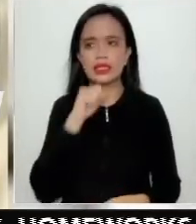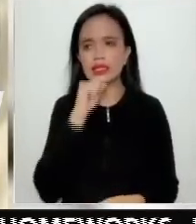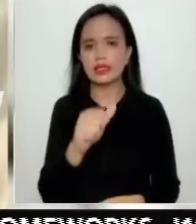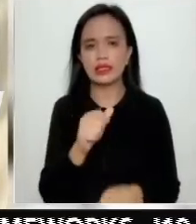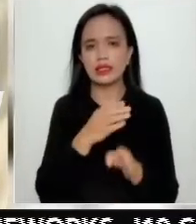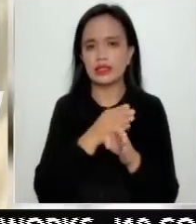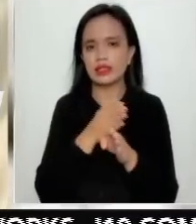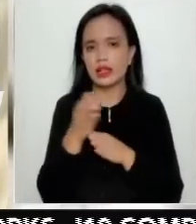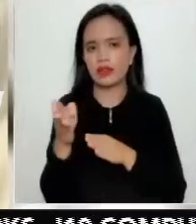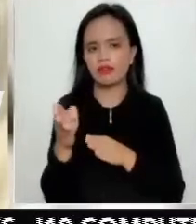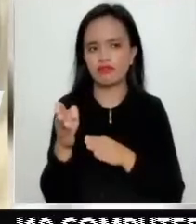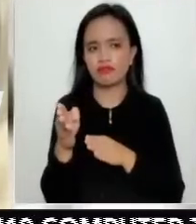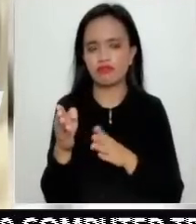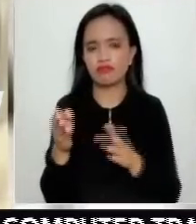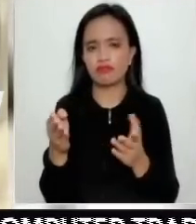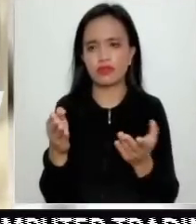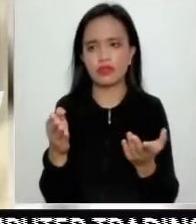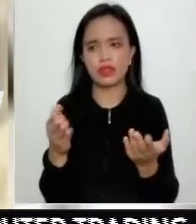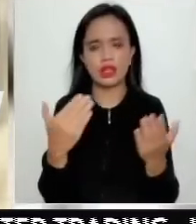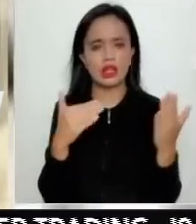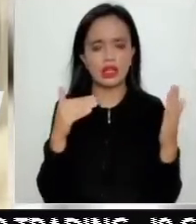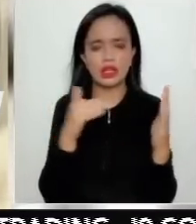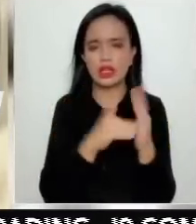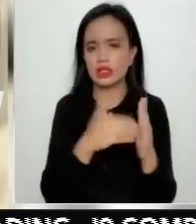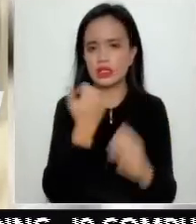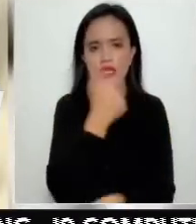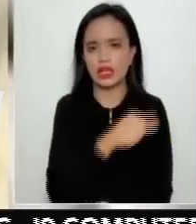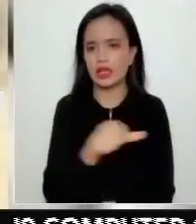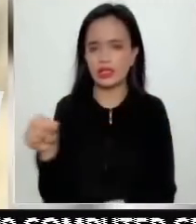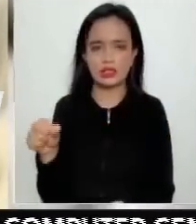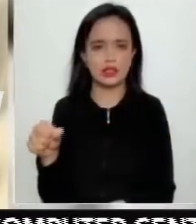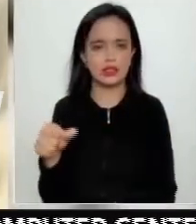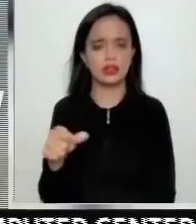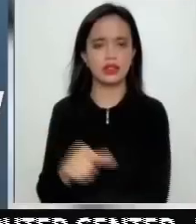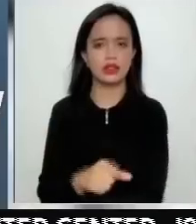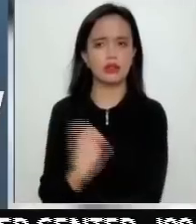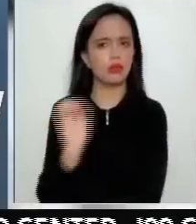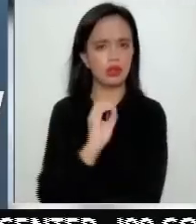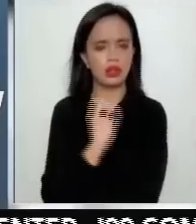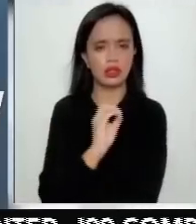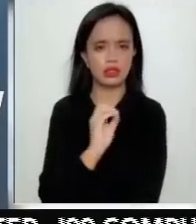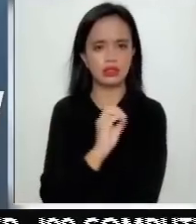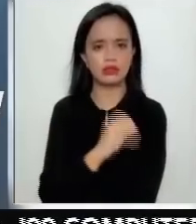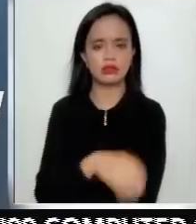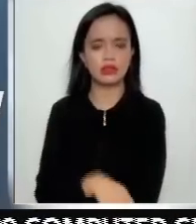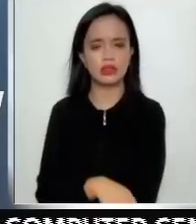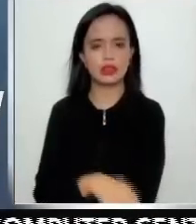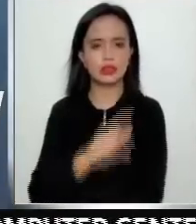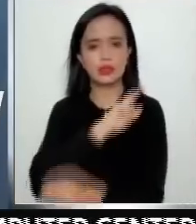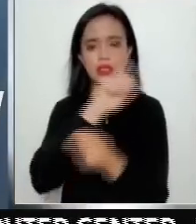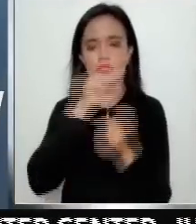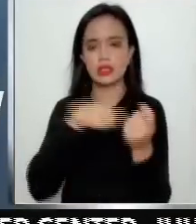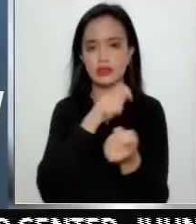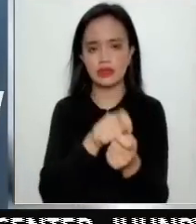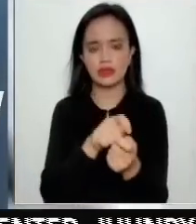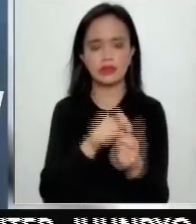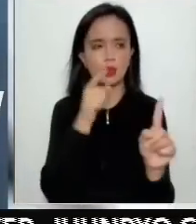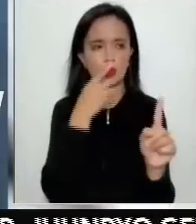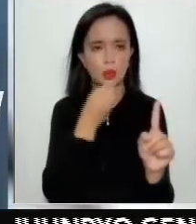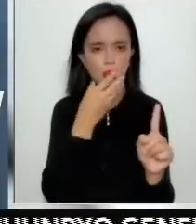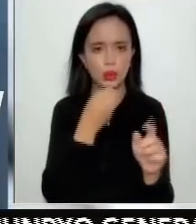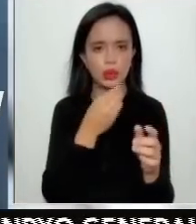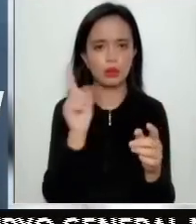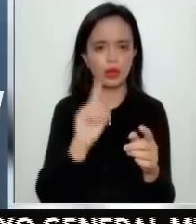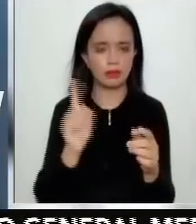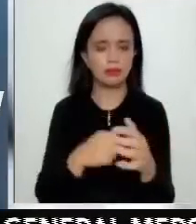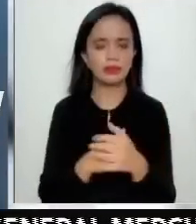against any specific target. What is always expected is the conduct